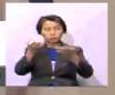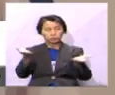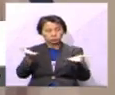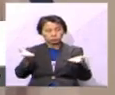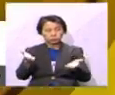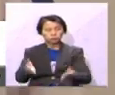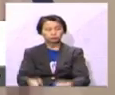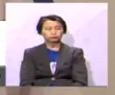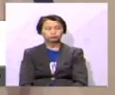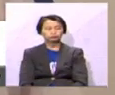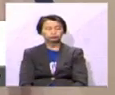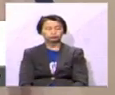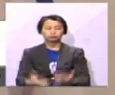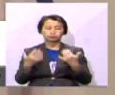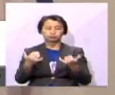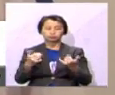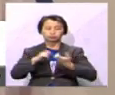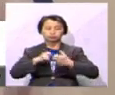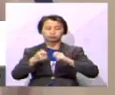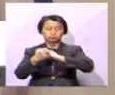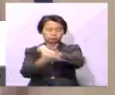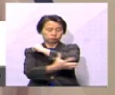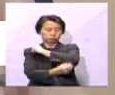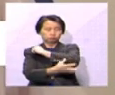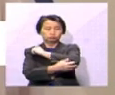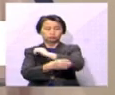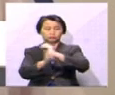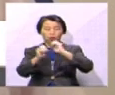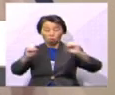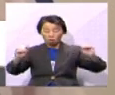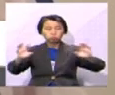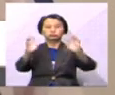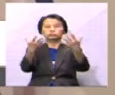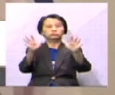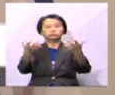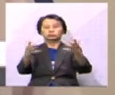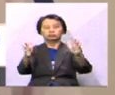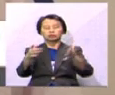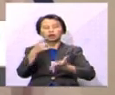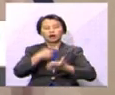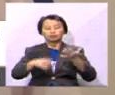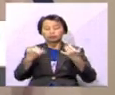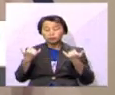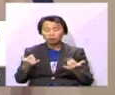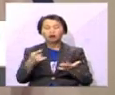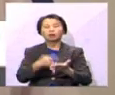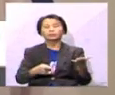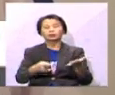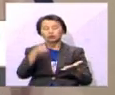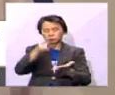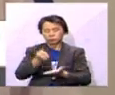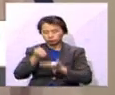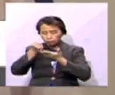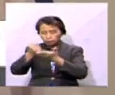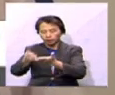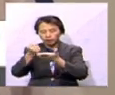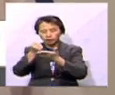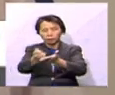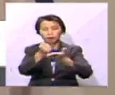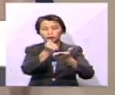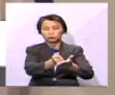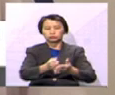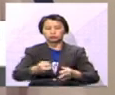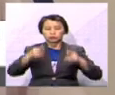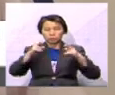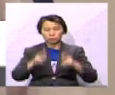So masa ini masalah kemiskinan tegak tak ada lagi. Okay, so apa yang kita ada sekarang adalah untuk membantu